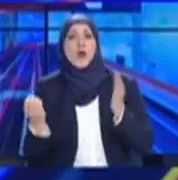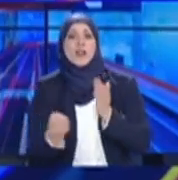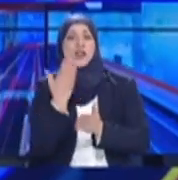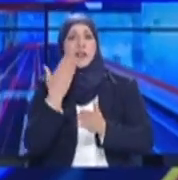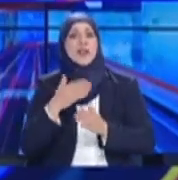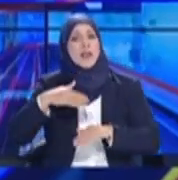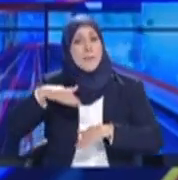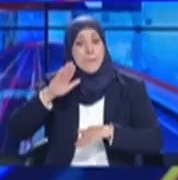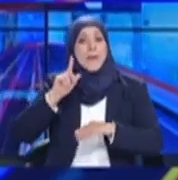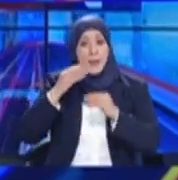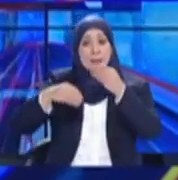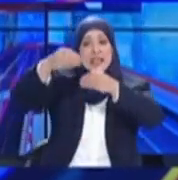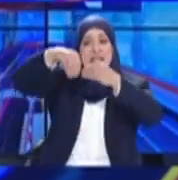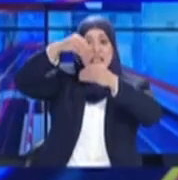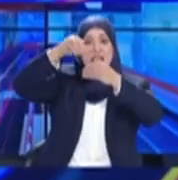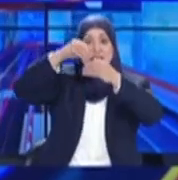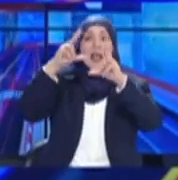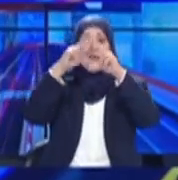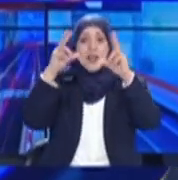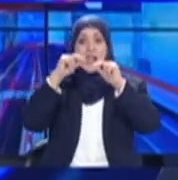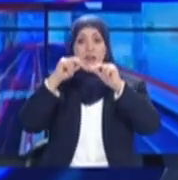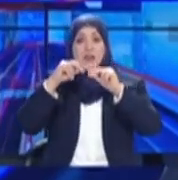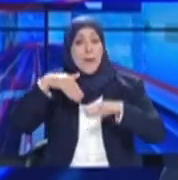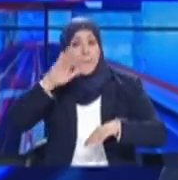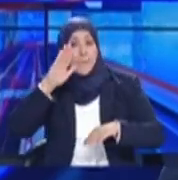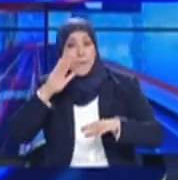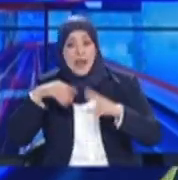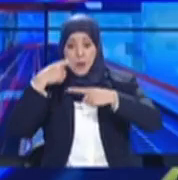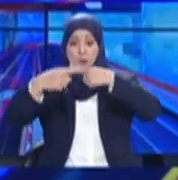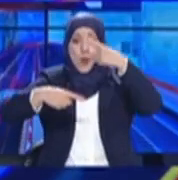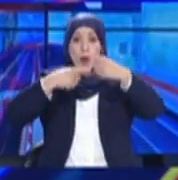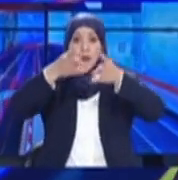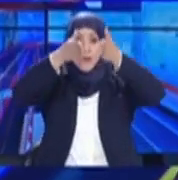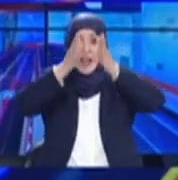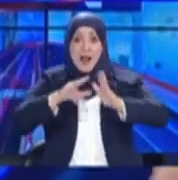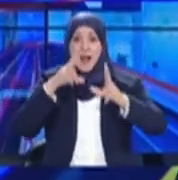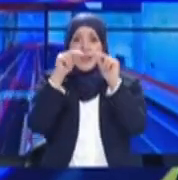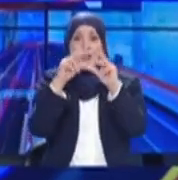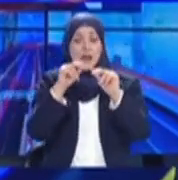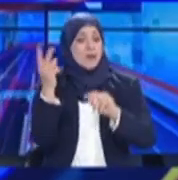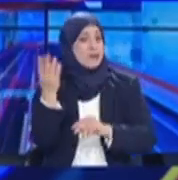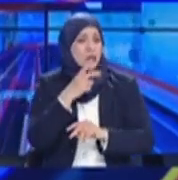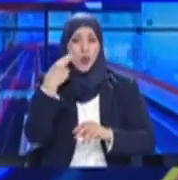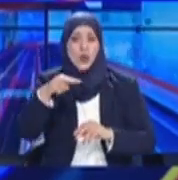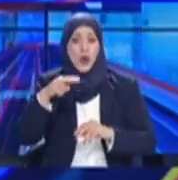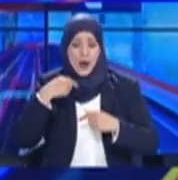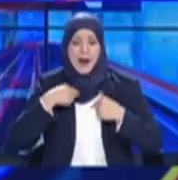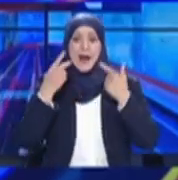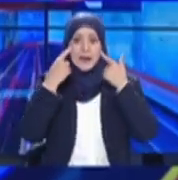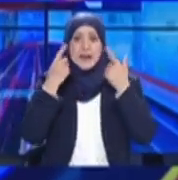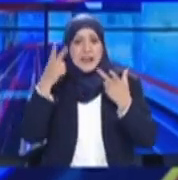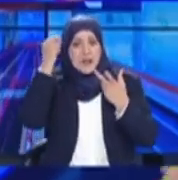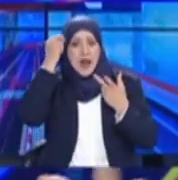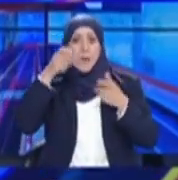رغم الارتفاع في منسوب النظافه ولكن مش راضيين على مثل هذه اه نحنا نتفاهم وتخوف